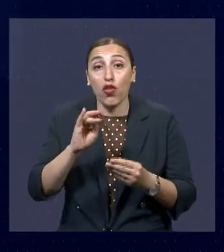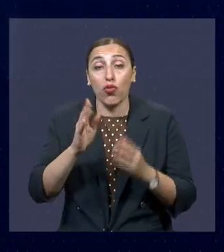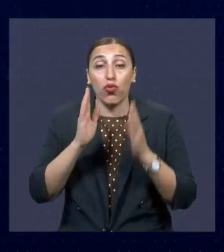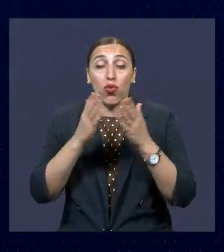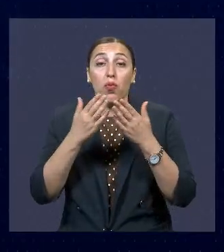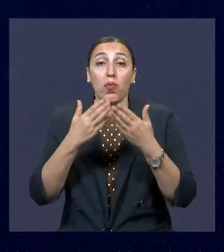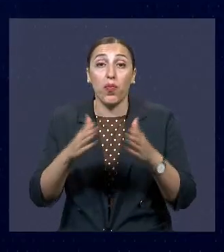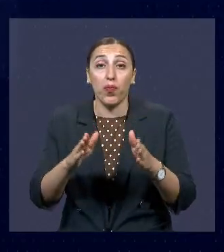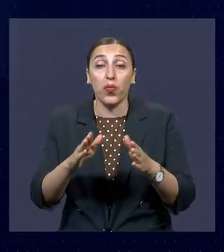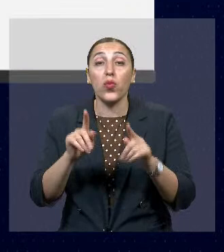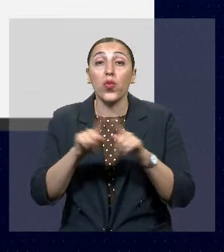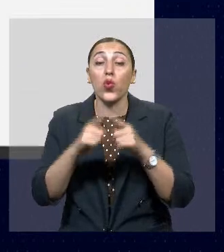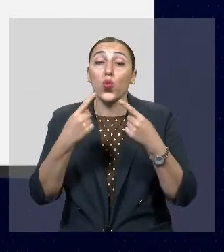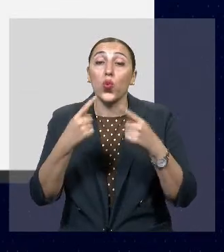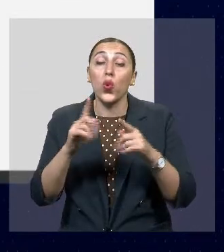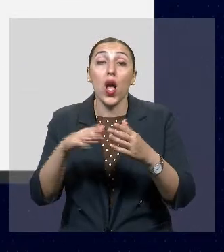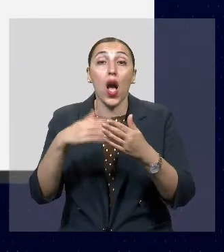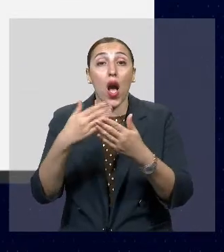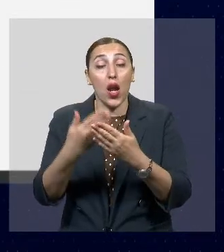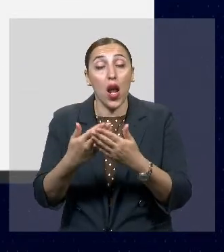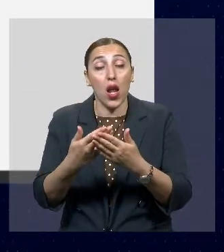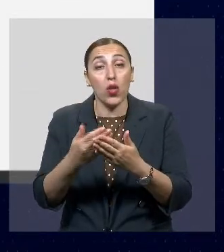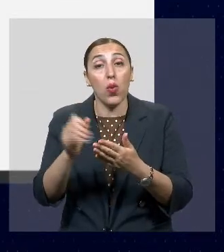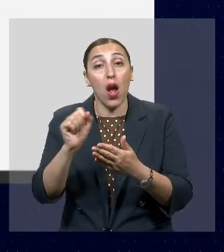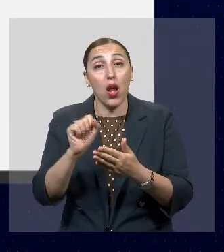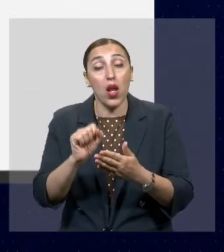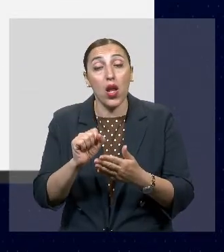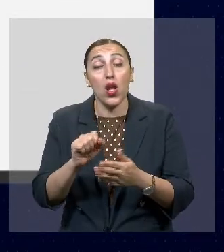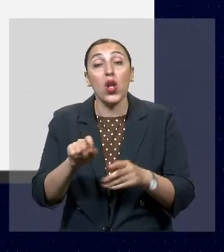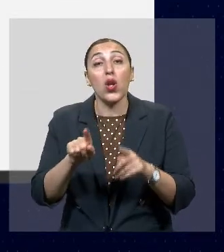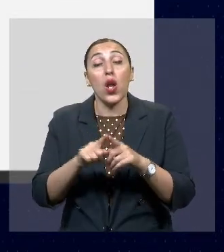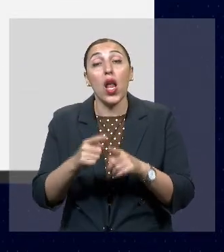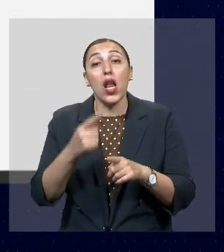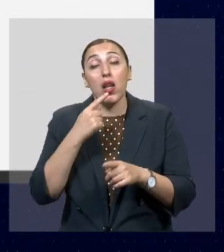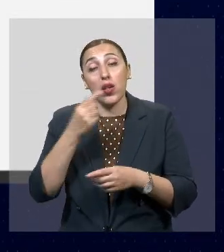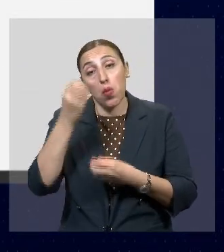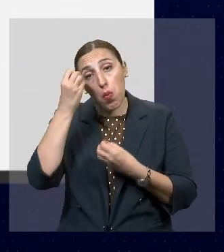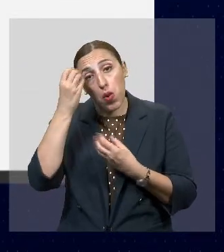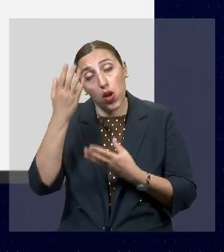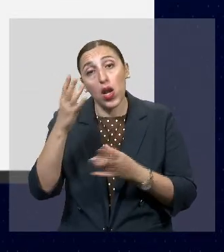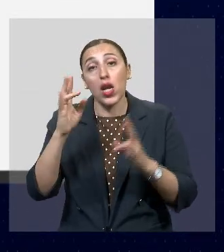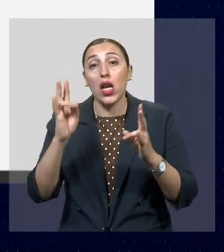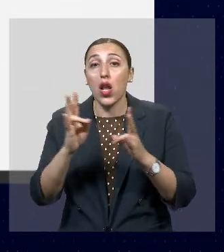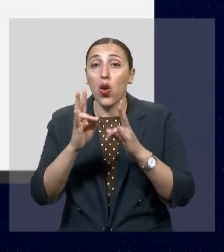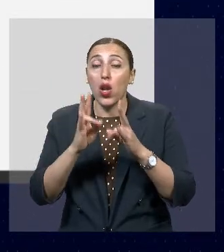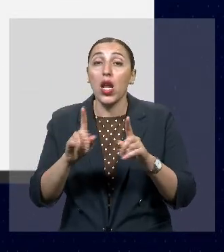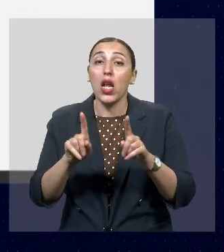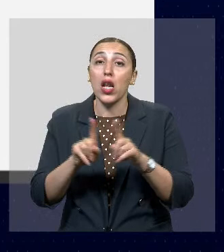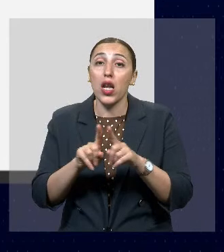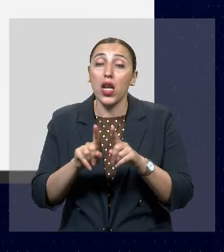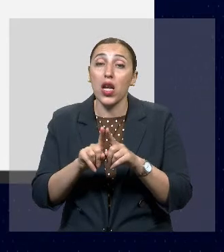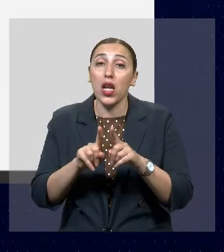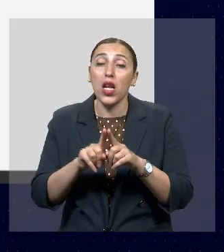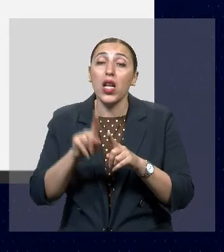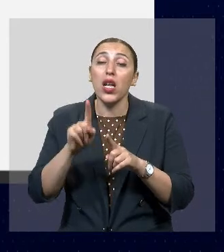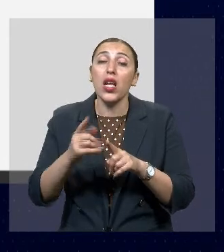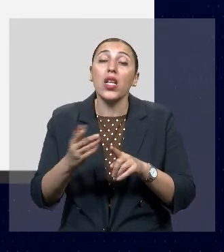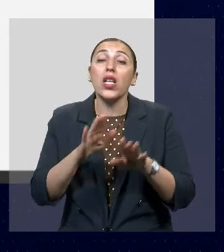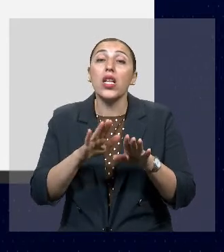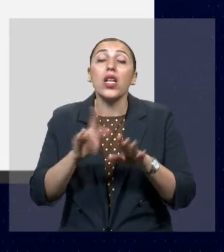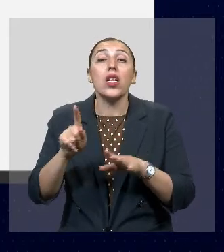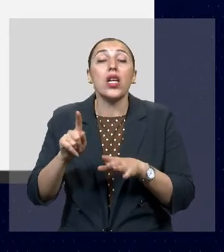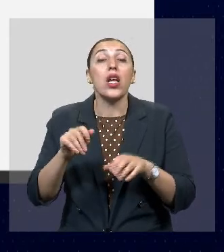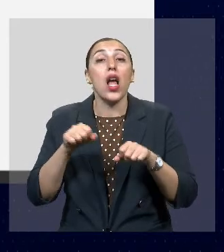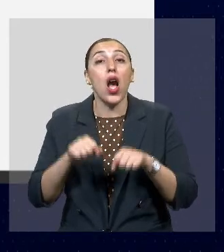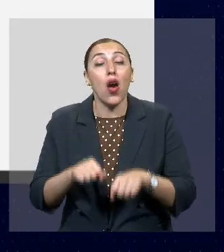բացում։ Մեկ այլ առաջարկել է անում արցախցիների նույն լեզվական, մշակութային, կրոնական, այդ թվում մունիցիպալ իրավունքներ, ինչ ըստ